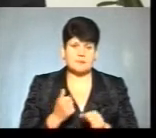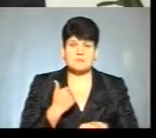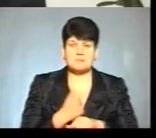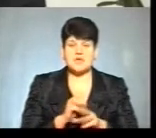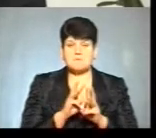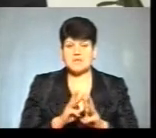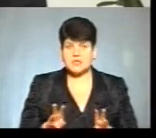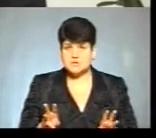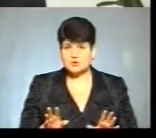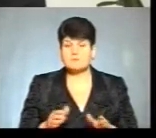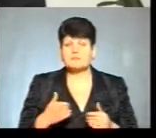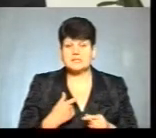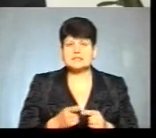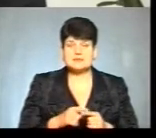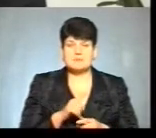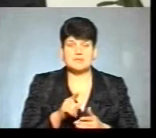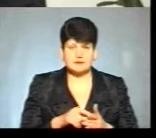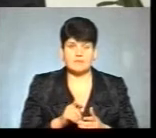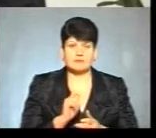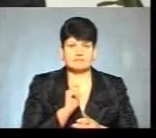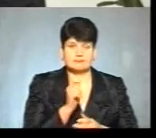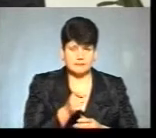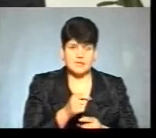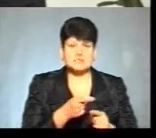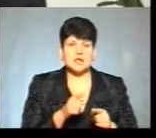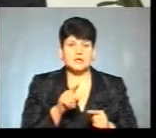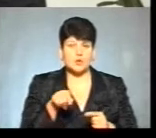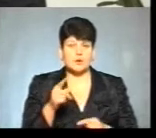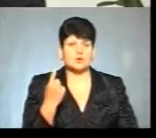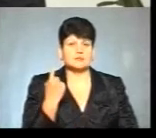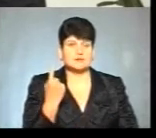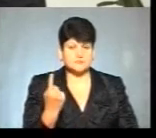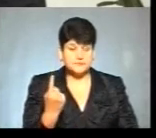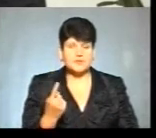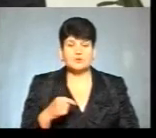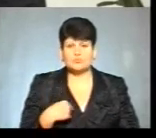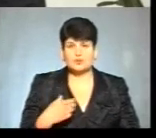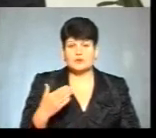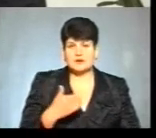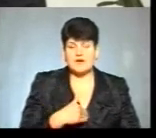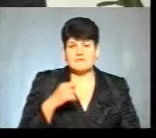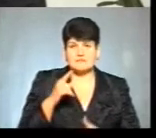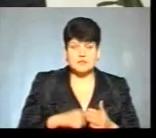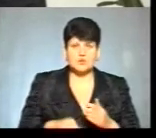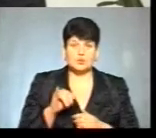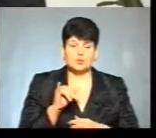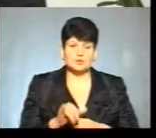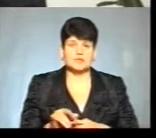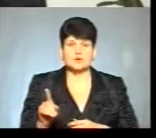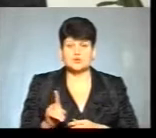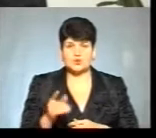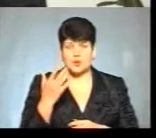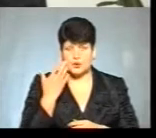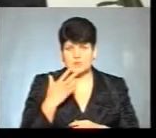прем'єр-міністром, значить, ми це питання ставимо як питання номер один. От, тому я все-таки вірю в те, що коли